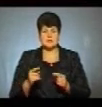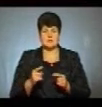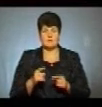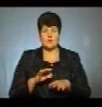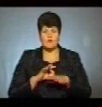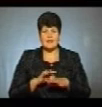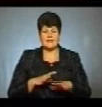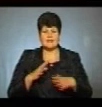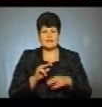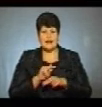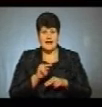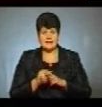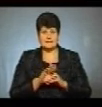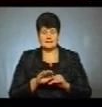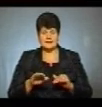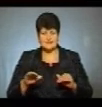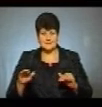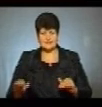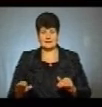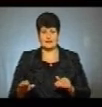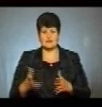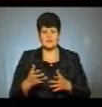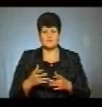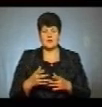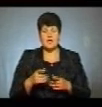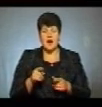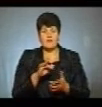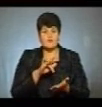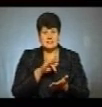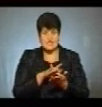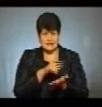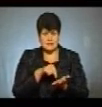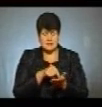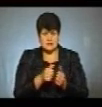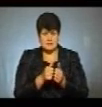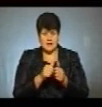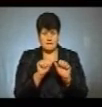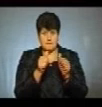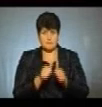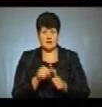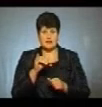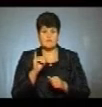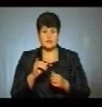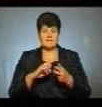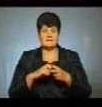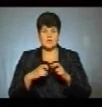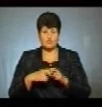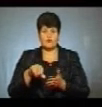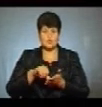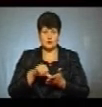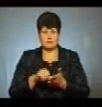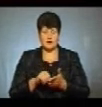провів тренінг для дітей дидактичні ігри з вторсировиною. А в центрі міста біля пам'ятника Іванові Франку виступив мистецький